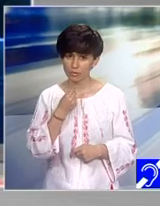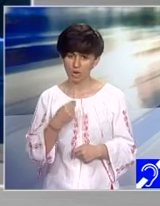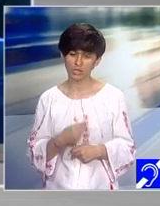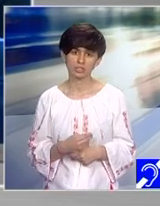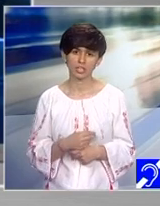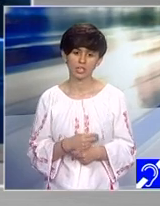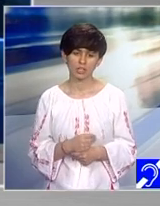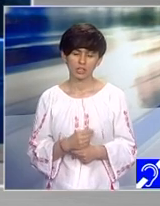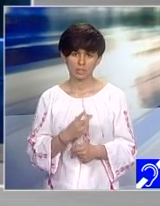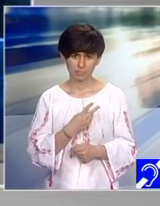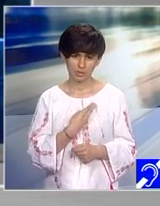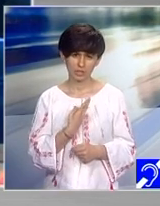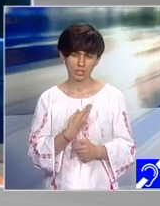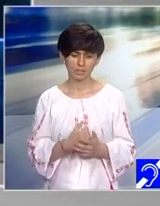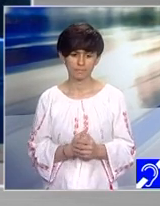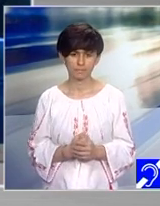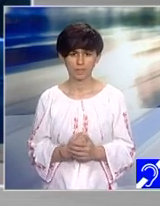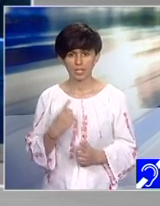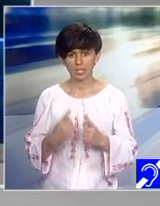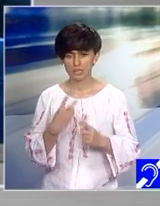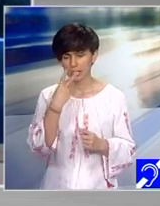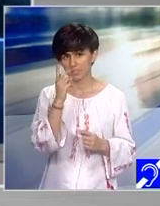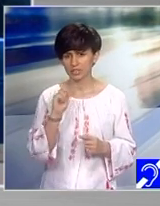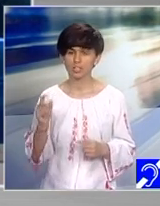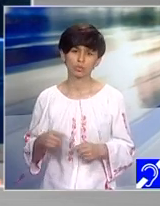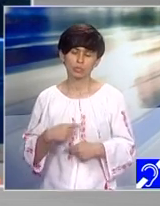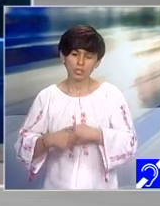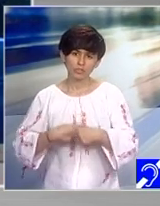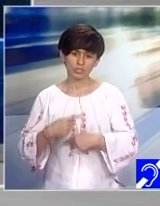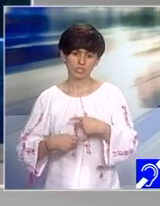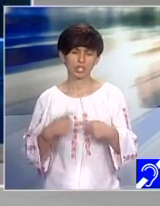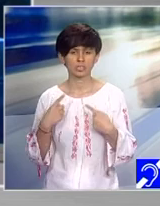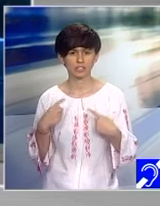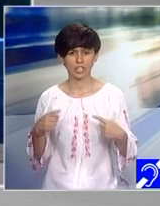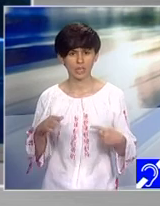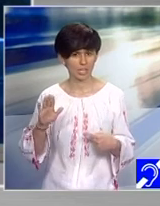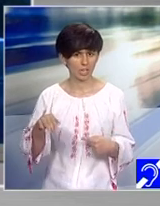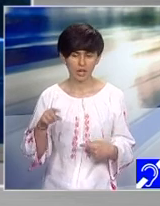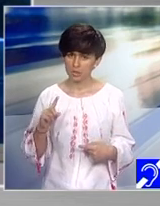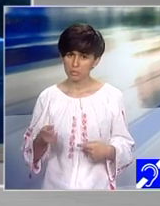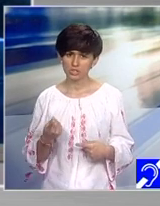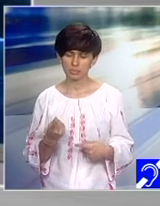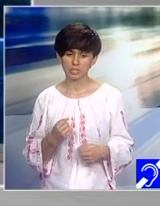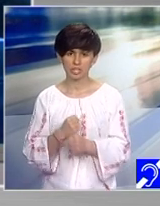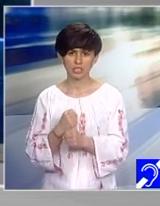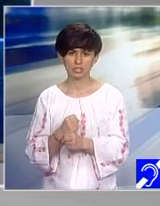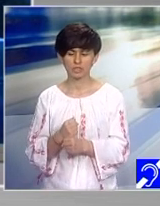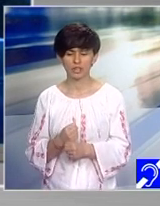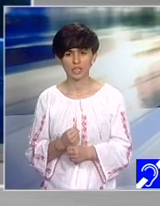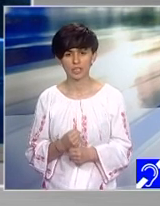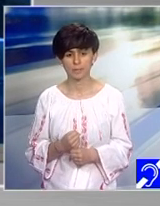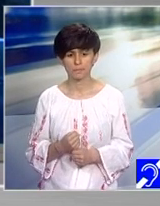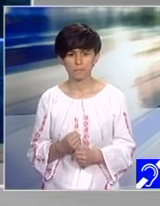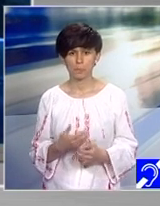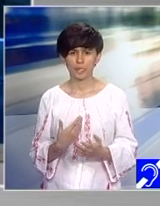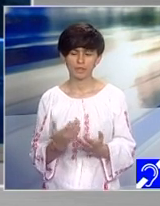sistemul nu funcționează, dacă se dau sfaturi sau se dau idei care nu se implementează, fiecare are posibilitatea să facă ce depinde de el pentru elevii